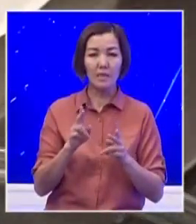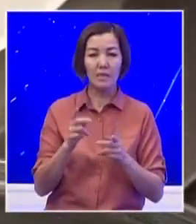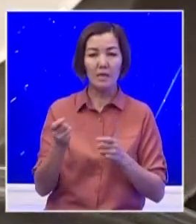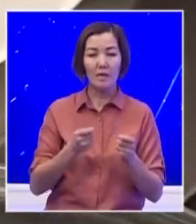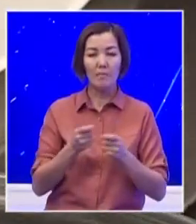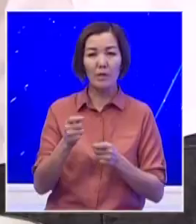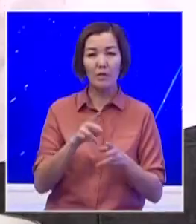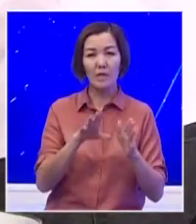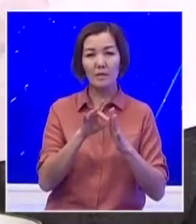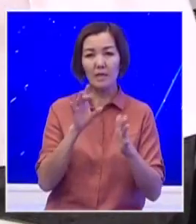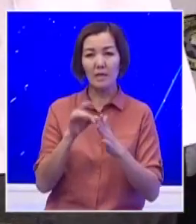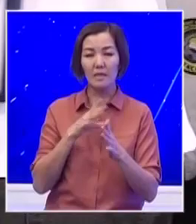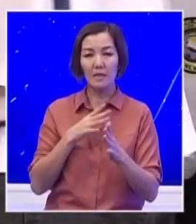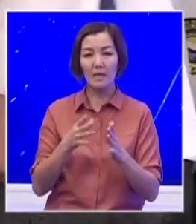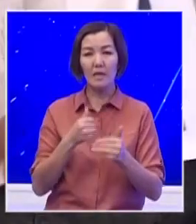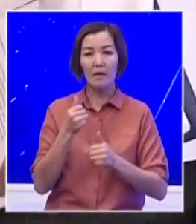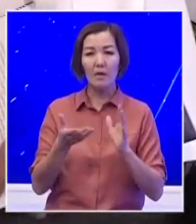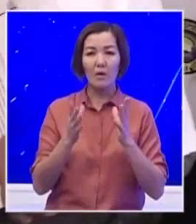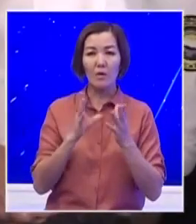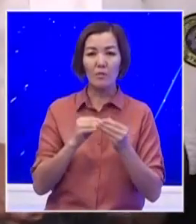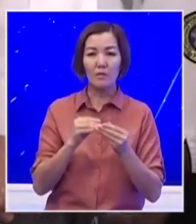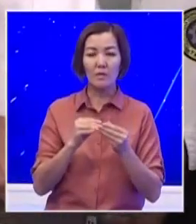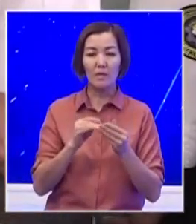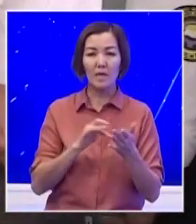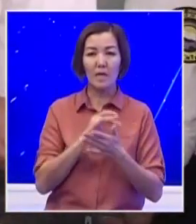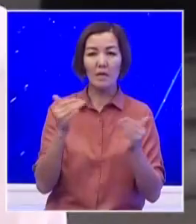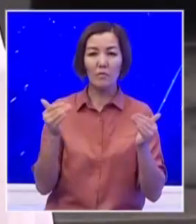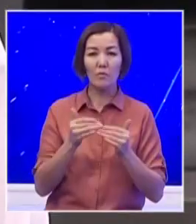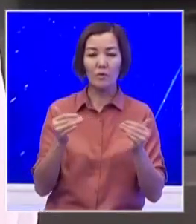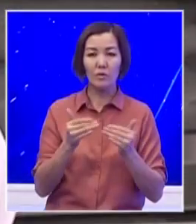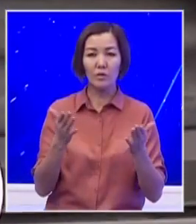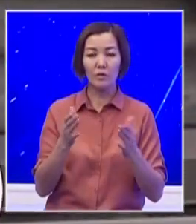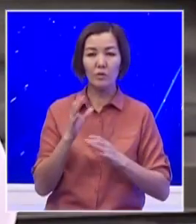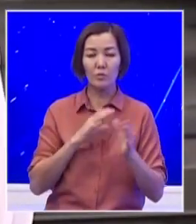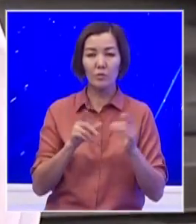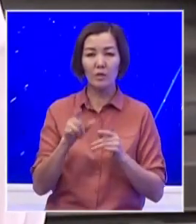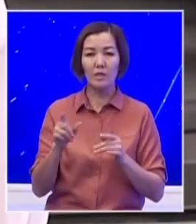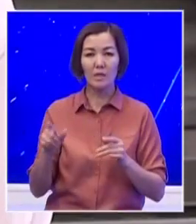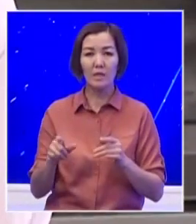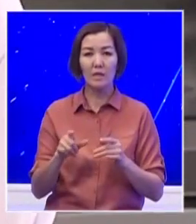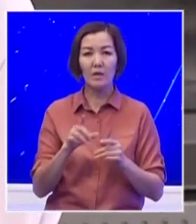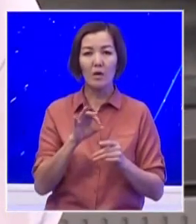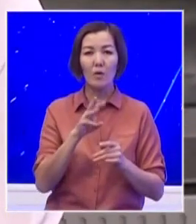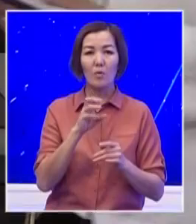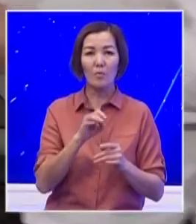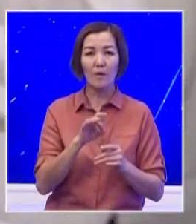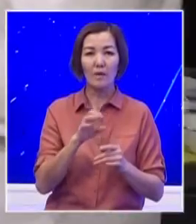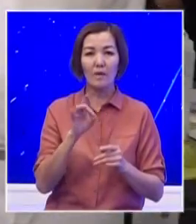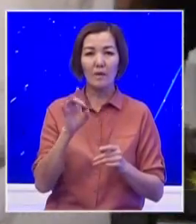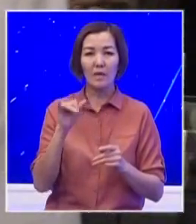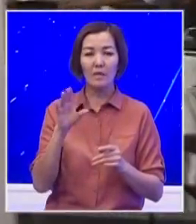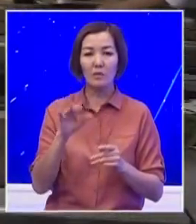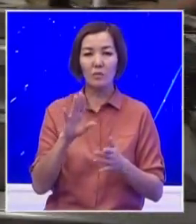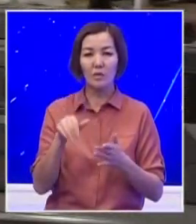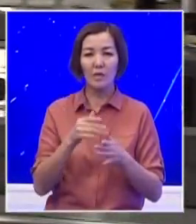саралады. Байқау қорытындысы бойынша Талдықорған қалалық сервис және технологиялар колледжінің студенттері Омар Дәуіт пен Расул Қасенханов